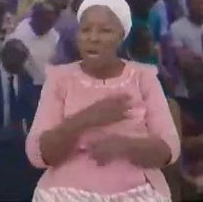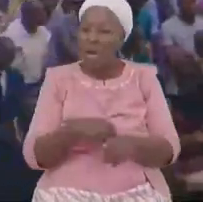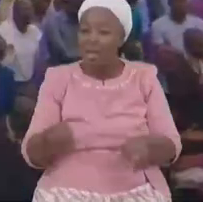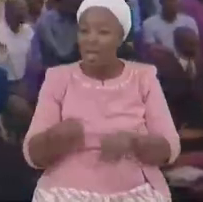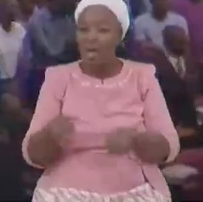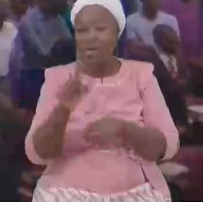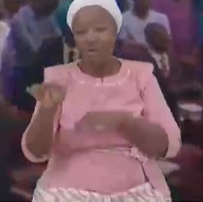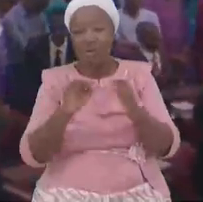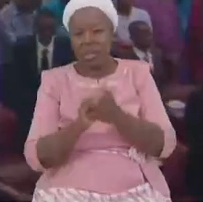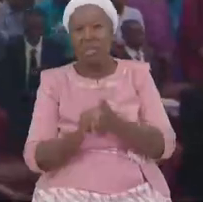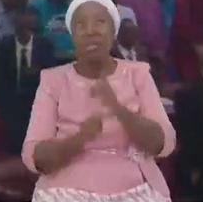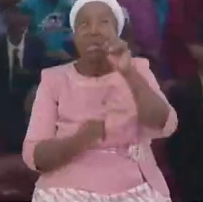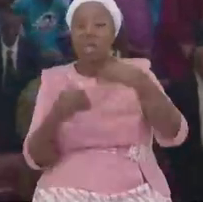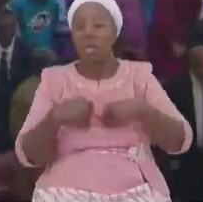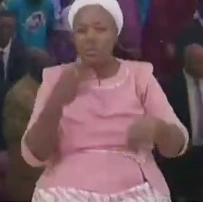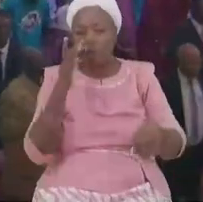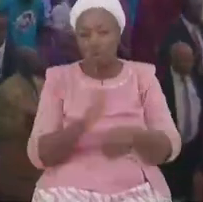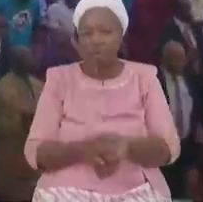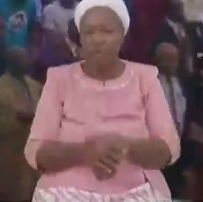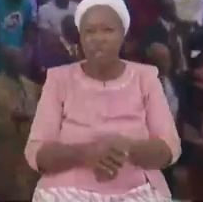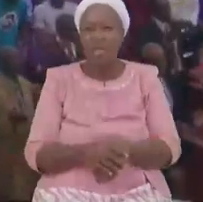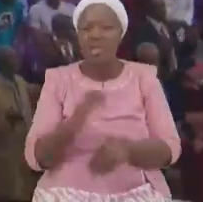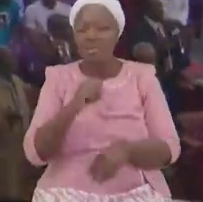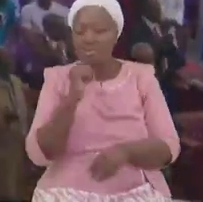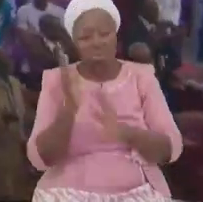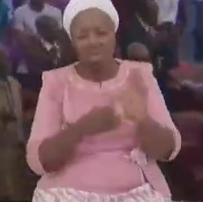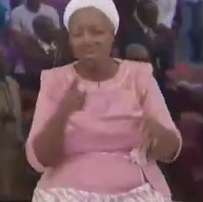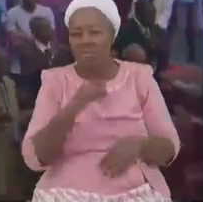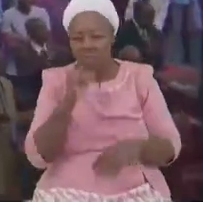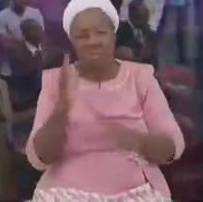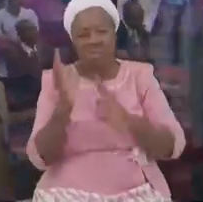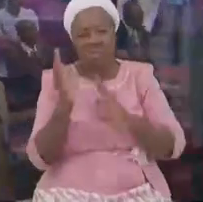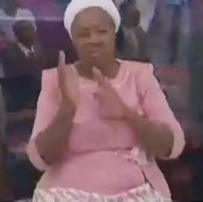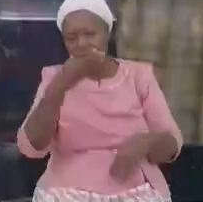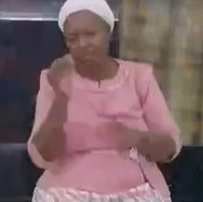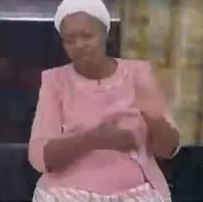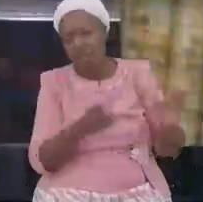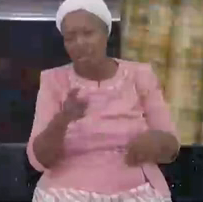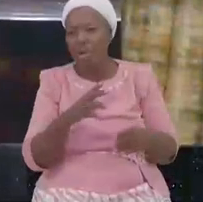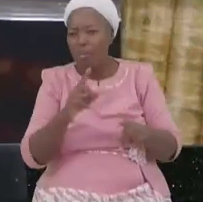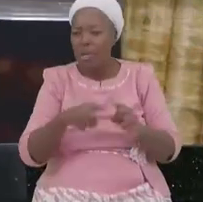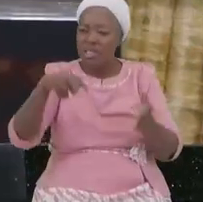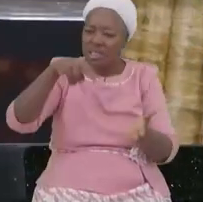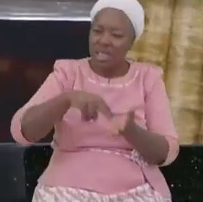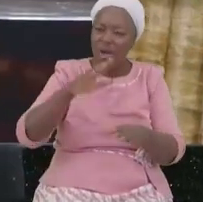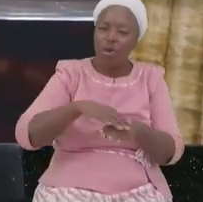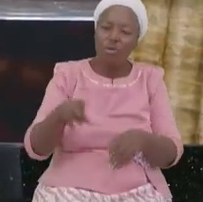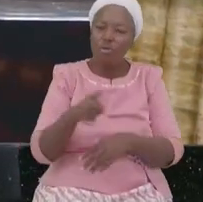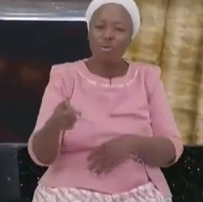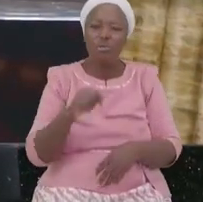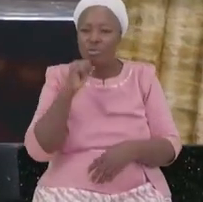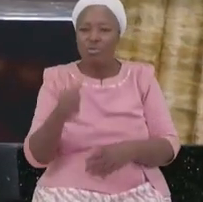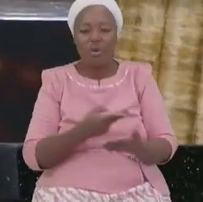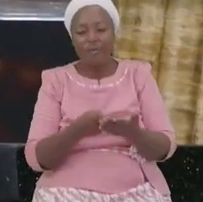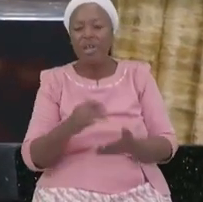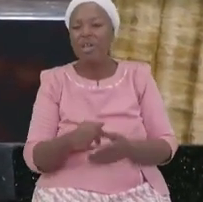a promis qu'il ne va jamais t'abandonner, il ne va jamais te délaisser. Tiens sur ses promesses infaillibles